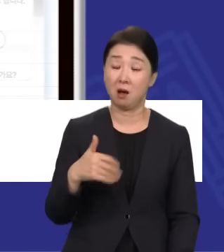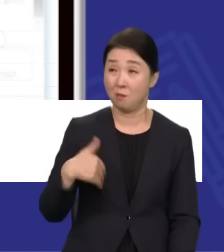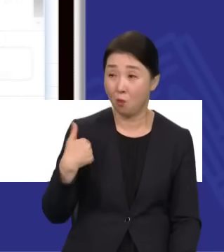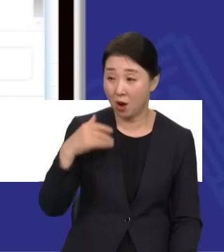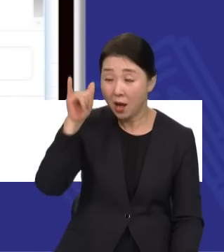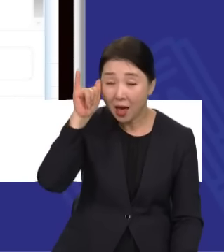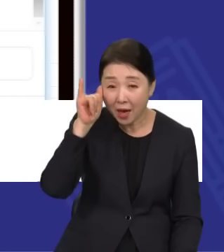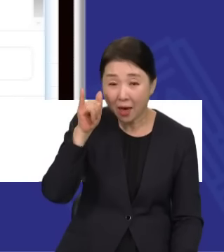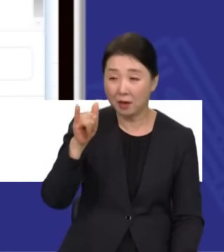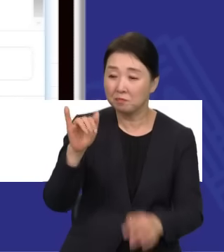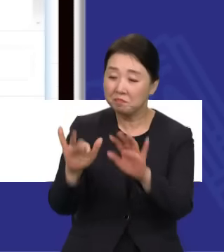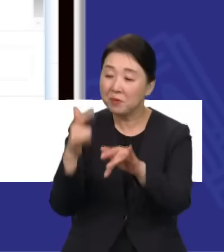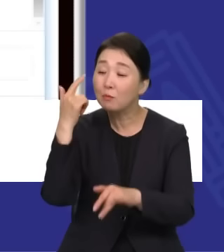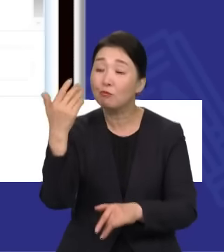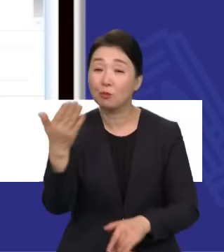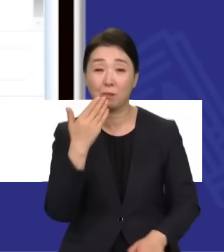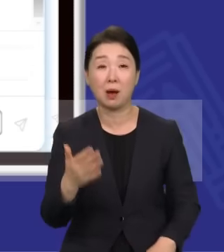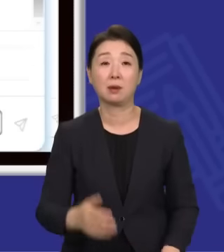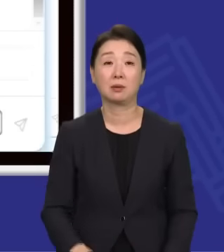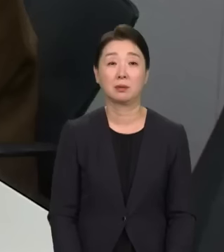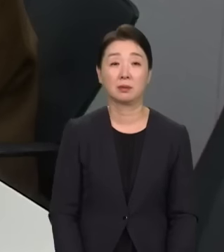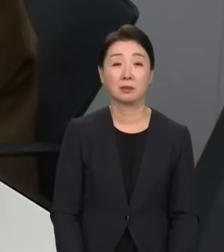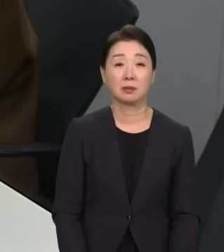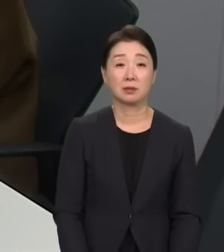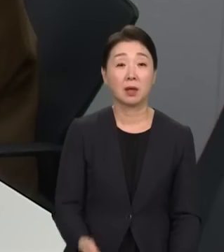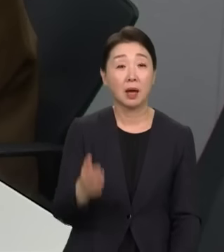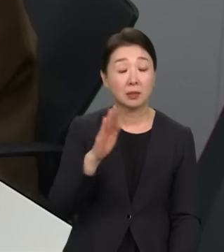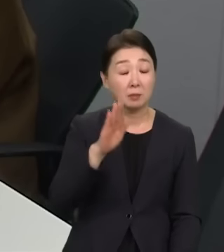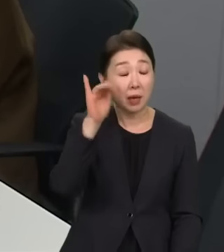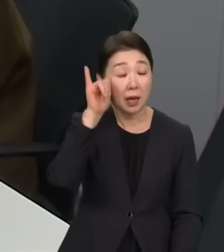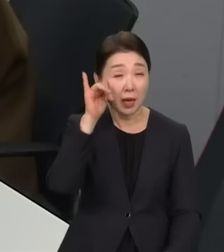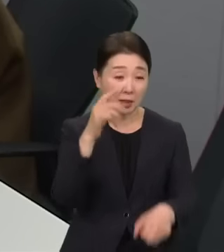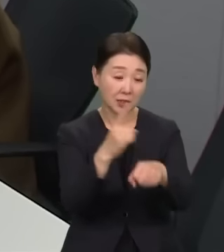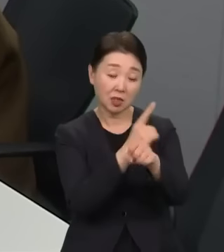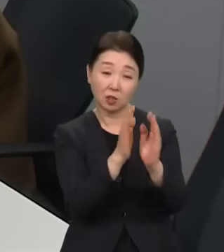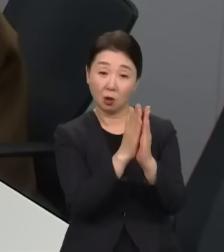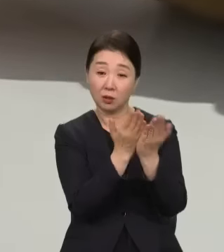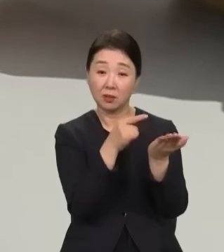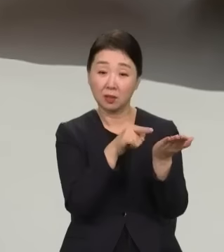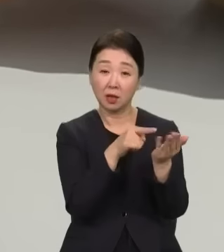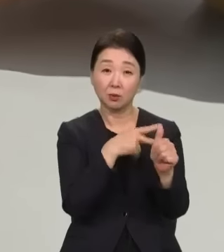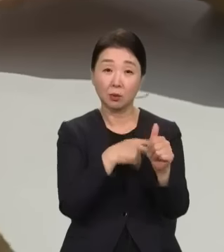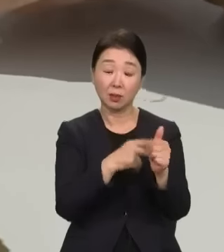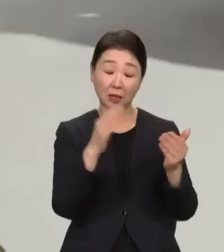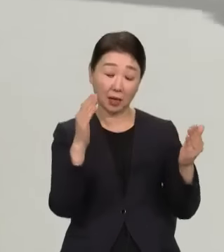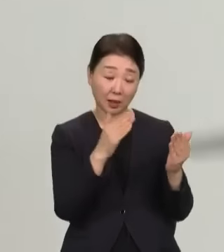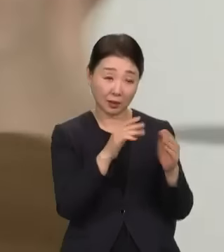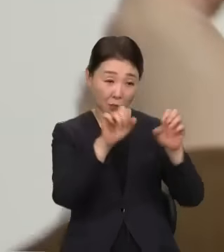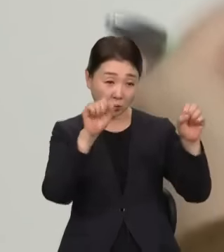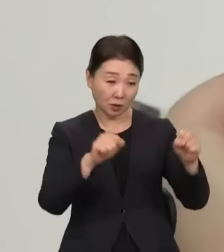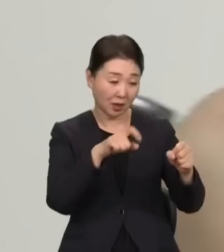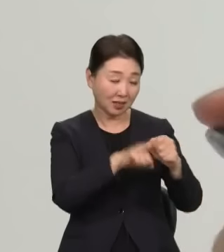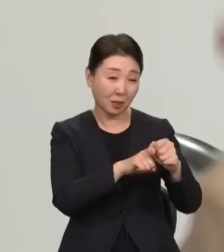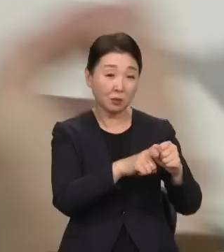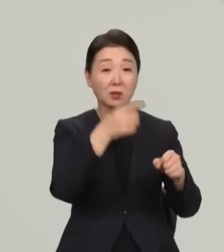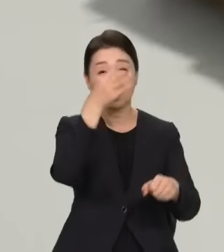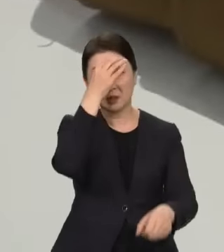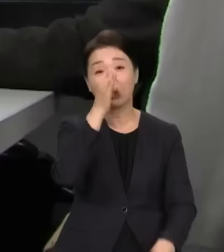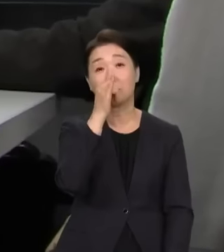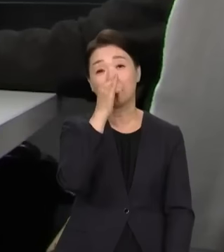AI 챗봇에 물어볼 수도 있습니다. 다만 AI 디지털 교과서엔 교사가 학생의 모니터를 잠글 수 있는 기능이